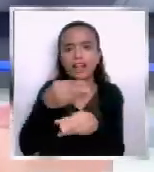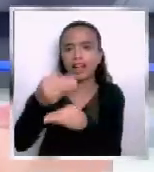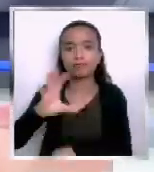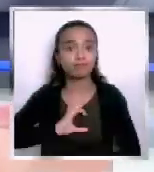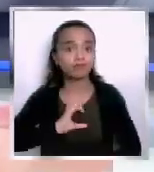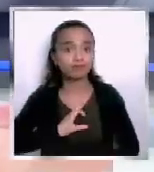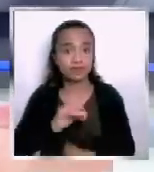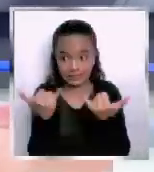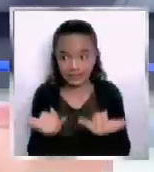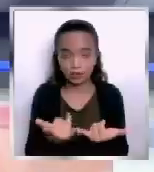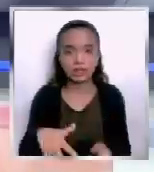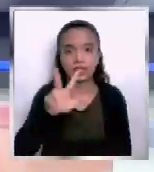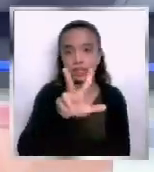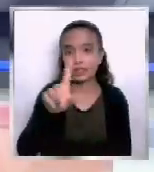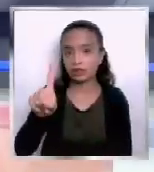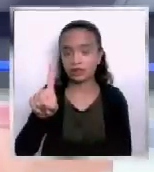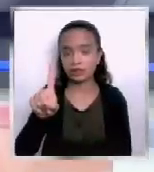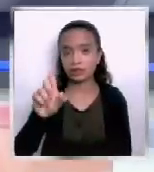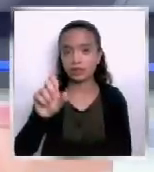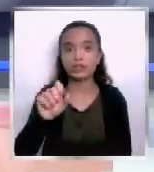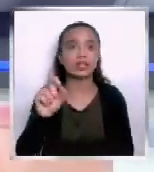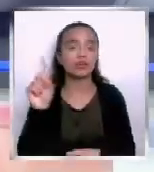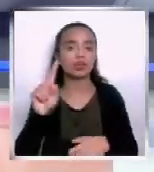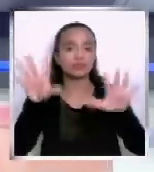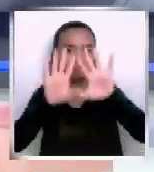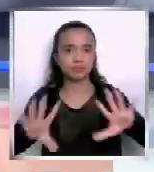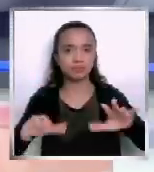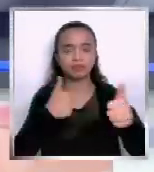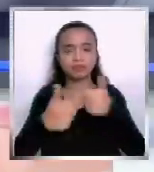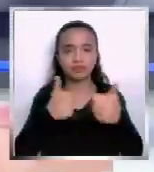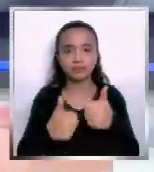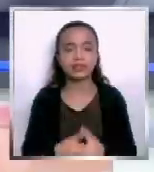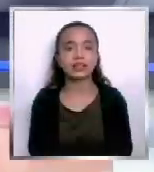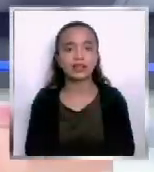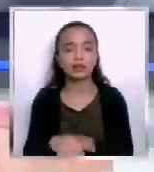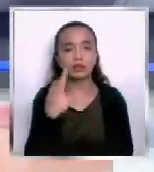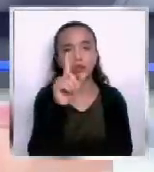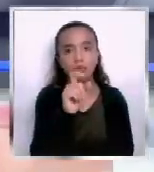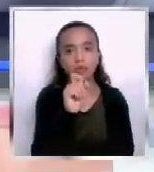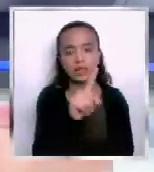ginaganap na 31st Southeast Asian Games. Sa ngayon, 114 na po ang medalya natin.